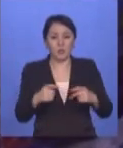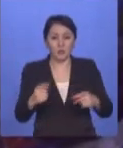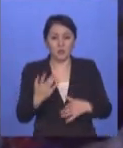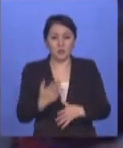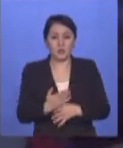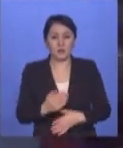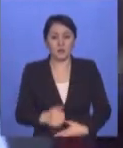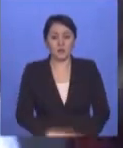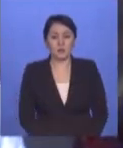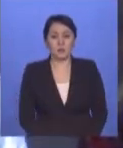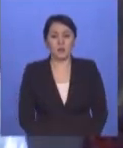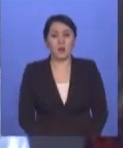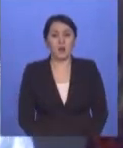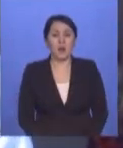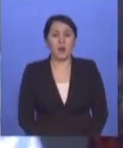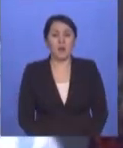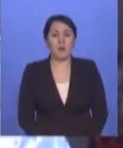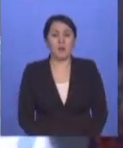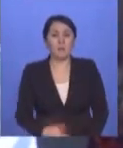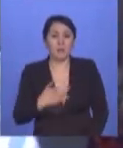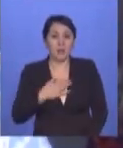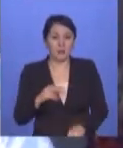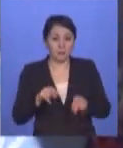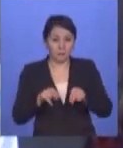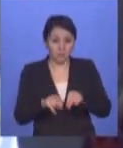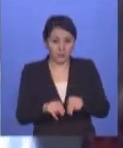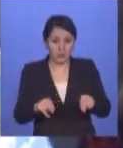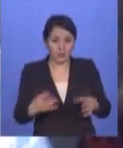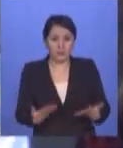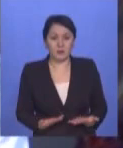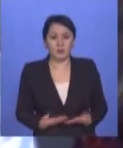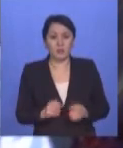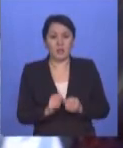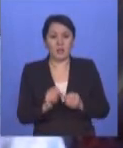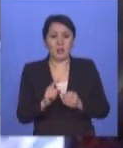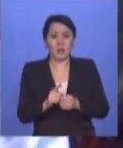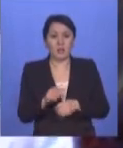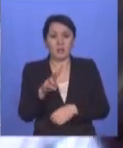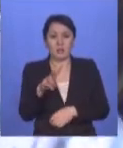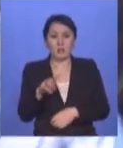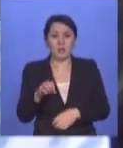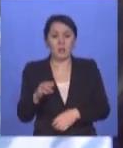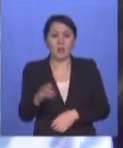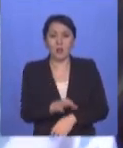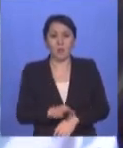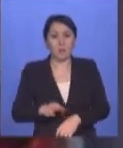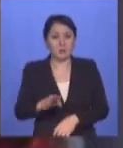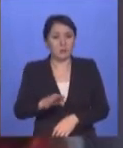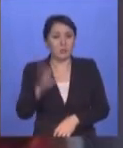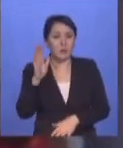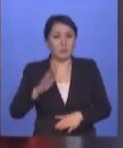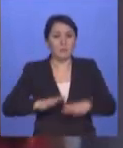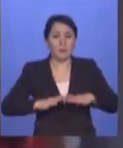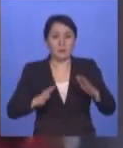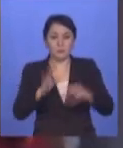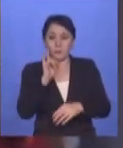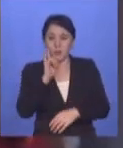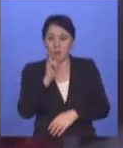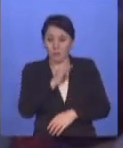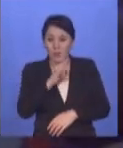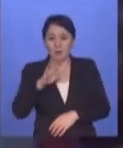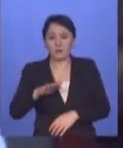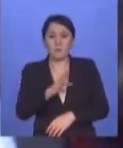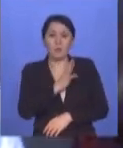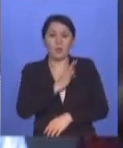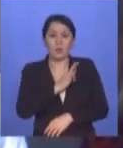из города Петропавловска. Мен Петропавлда тұрамын, жасым 11-де. Облысымызды су басып жатқаны маған да ауыр тиді. Кішкентай болсам да